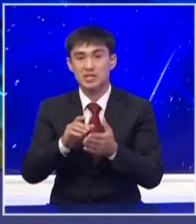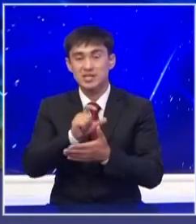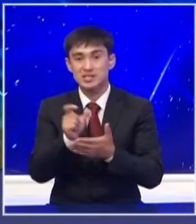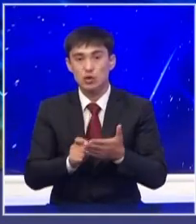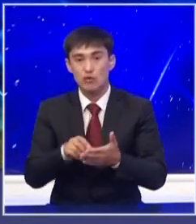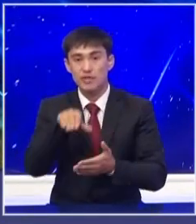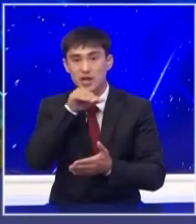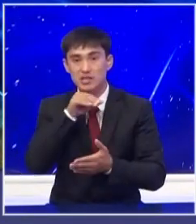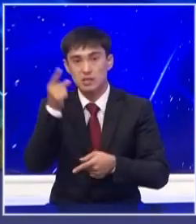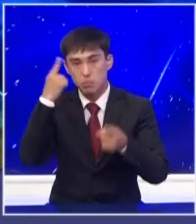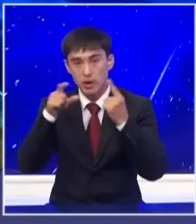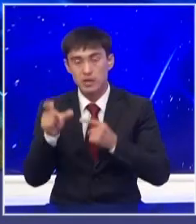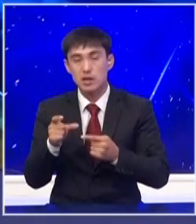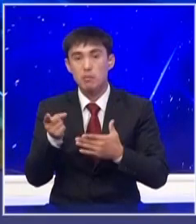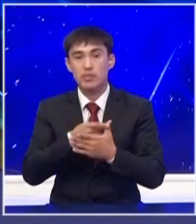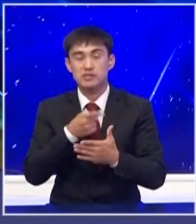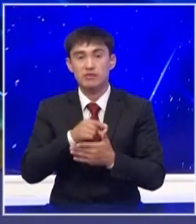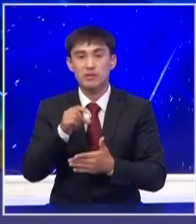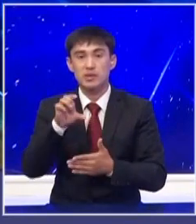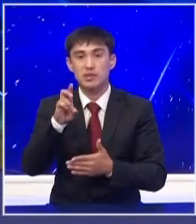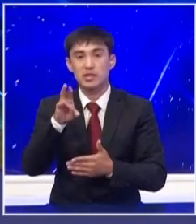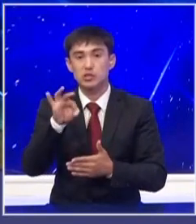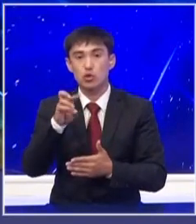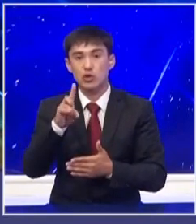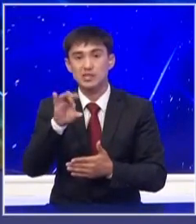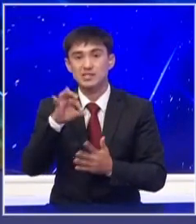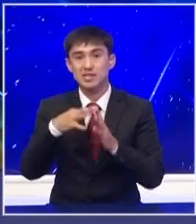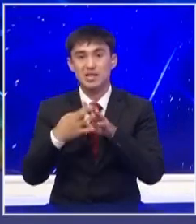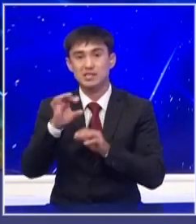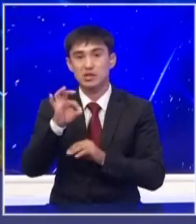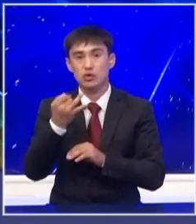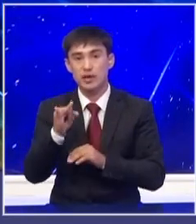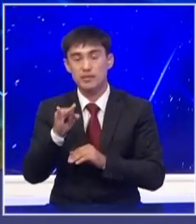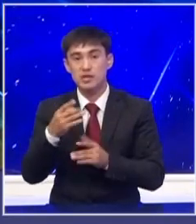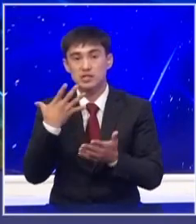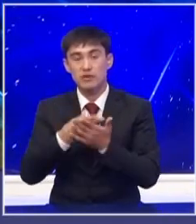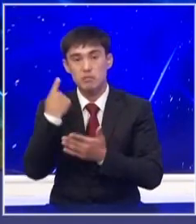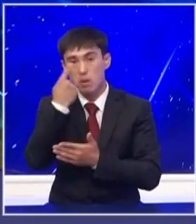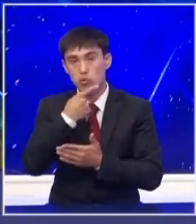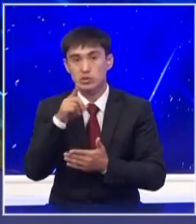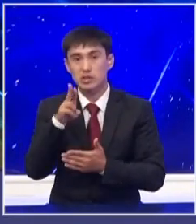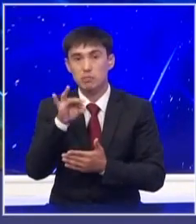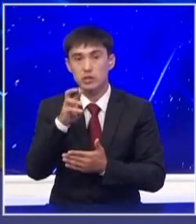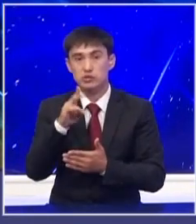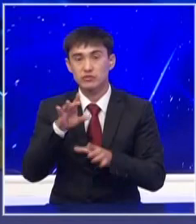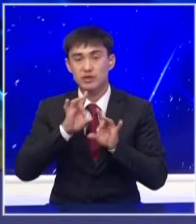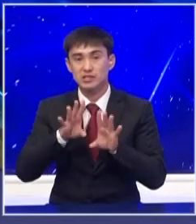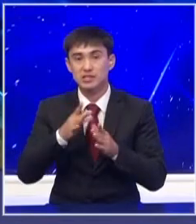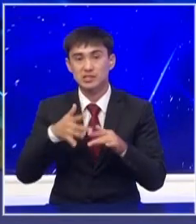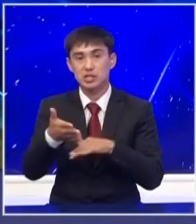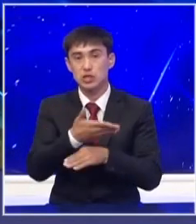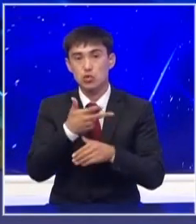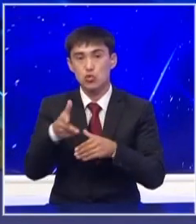стихов тикелийского поэта под названием «На склонах села Саркунай». Своим эмоциям Кыдыр Байдюсенов поделился с